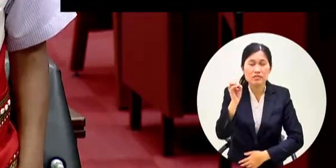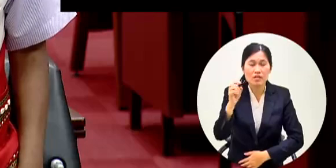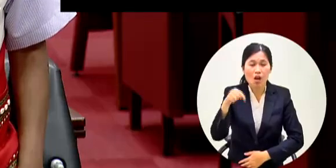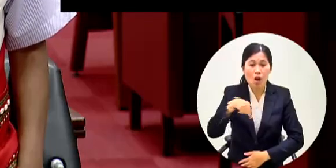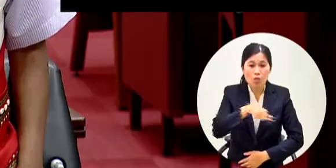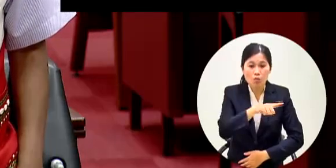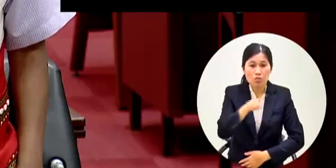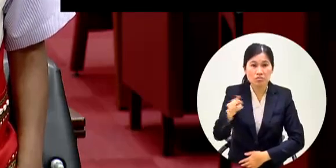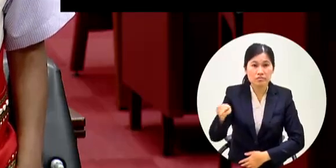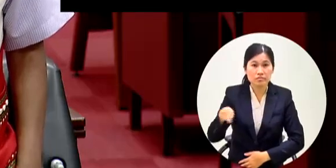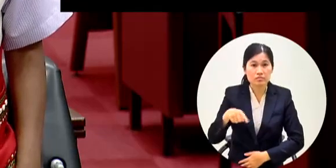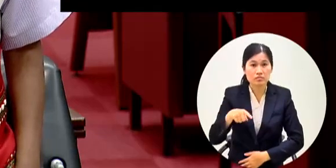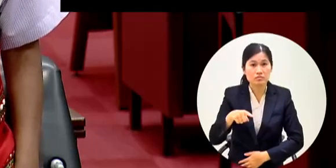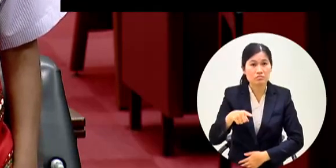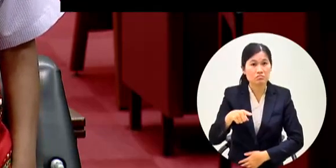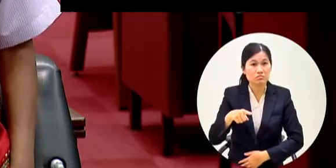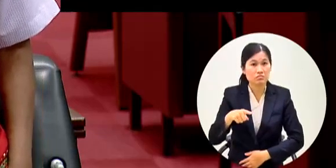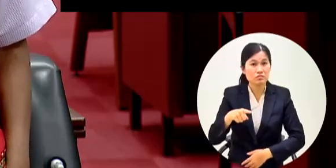我们都会区